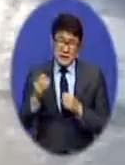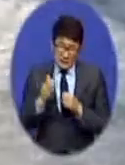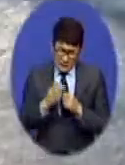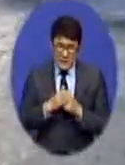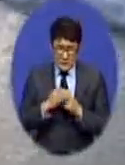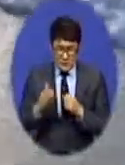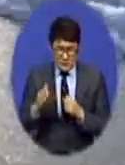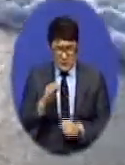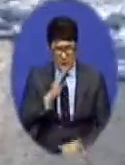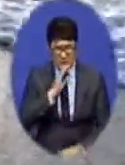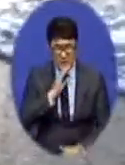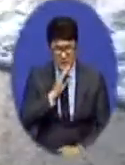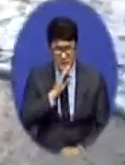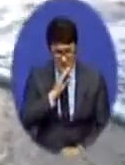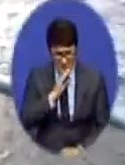이런